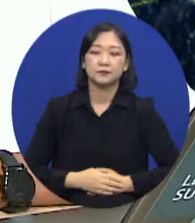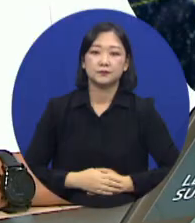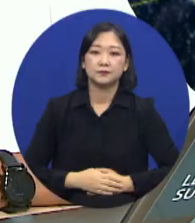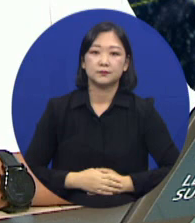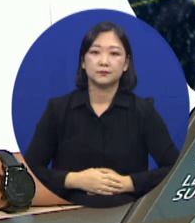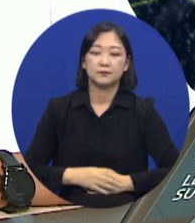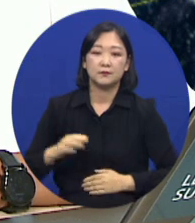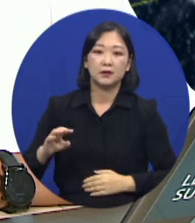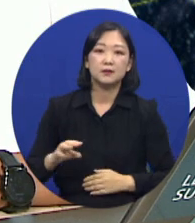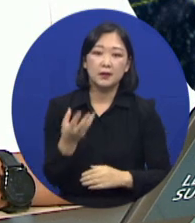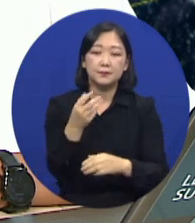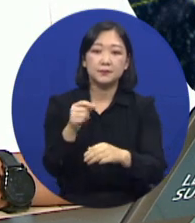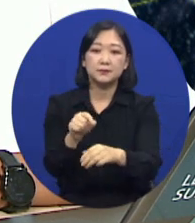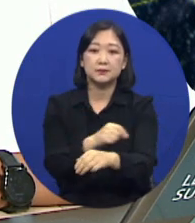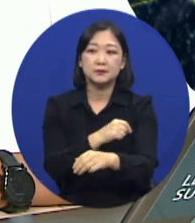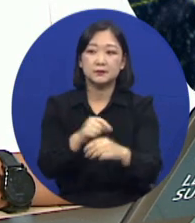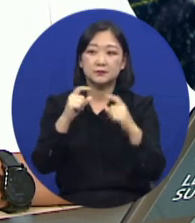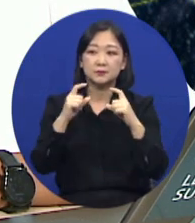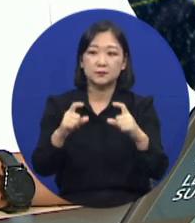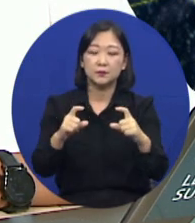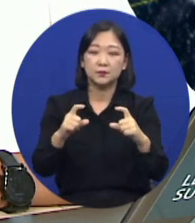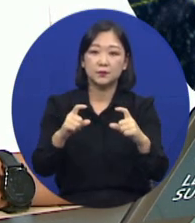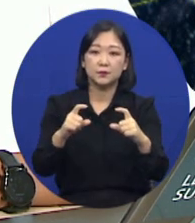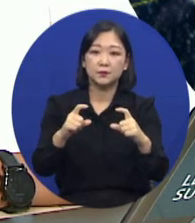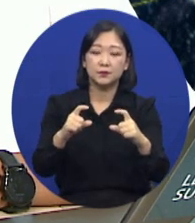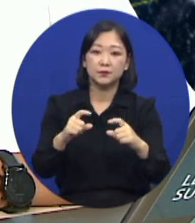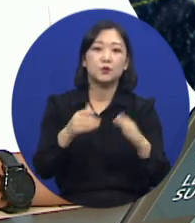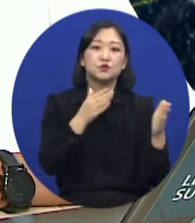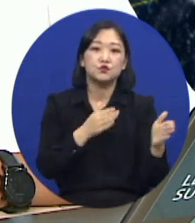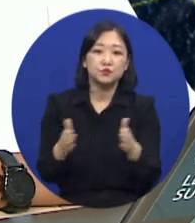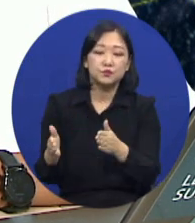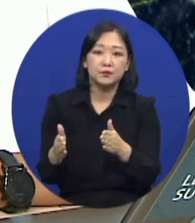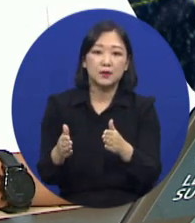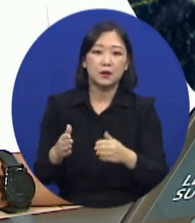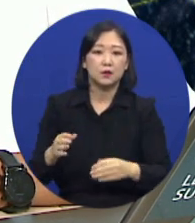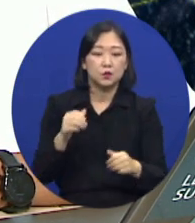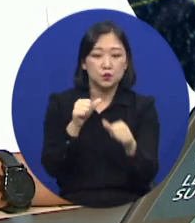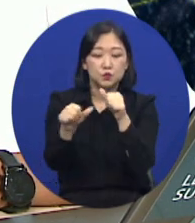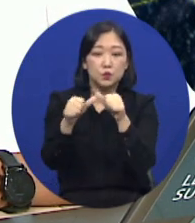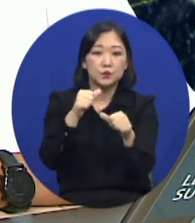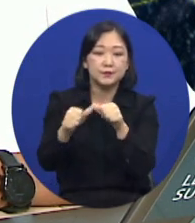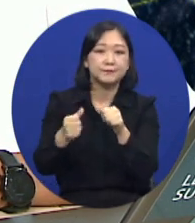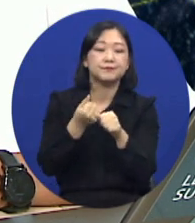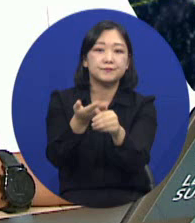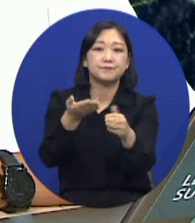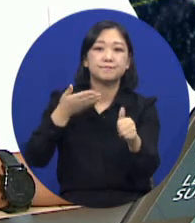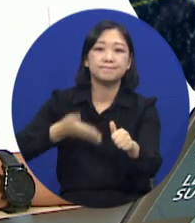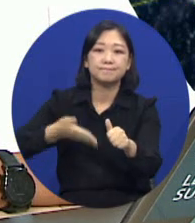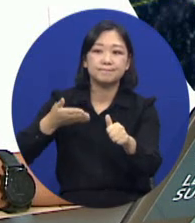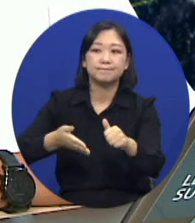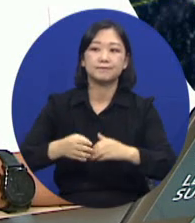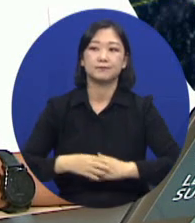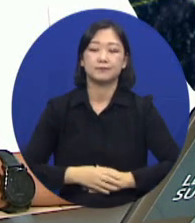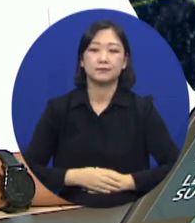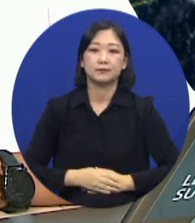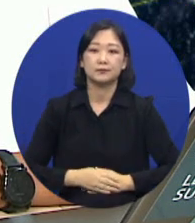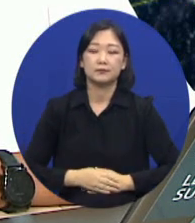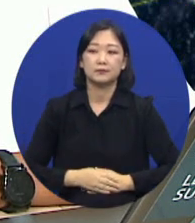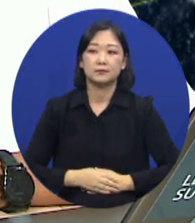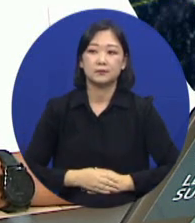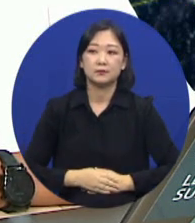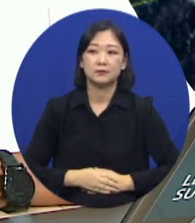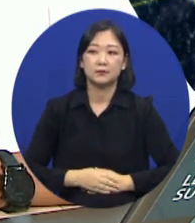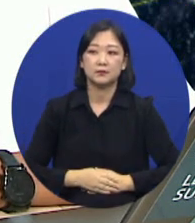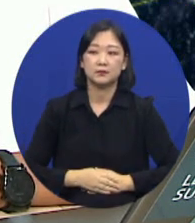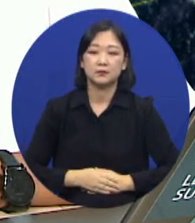네, 태풍특보를 진행하고 있는 스튜디오 제주 MBC 준비한 태풍 소식 전해주시죠. 네,